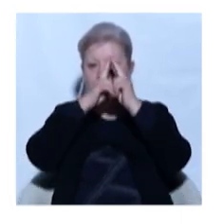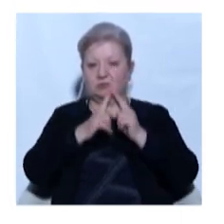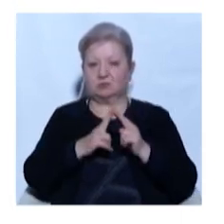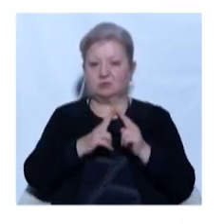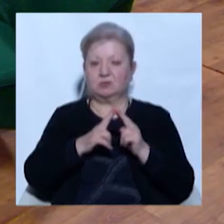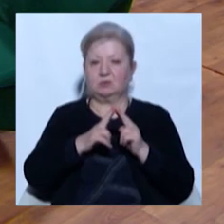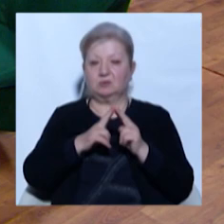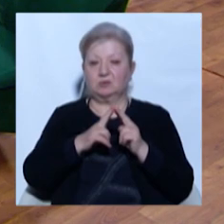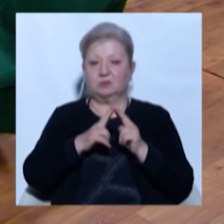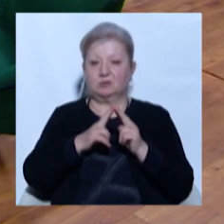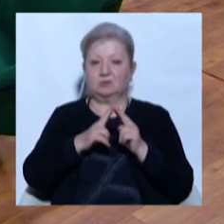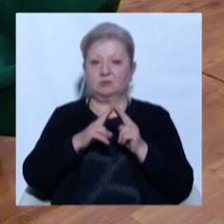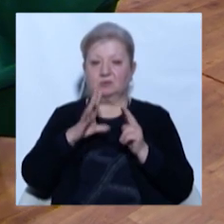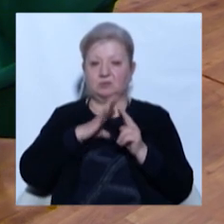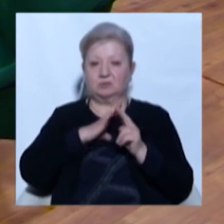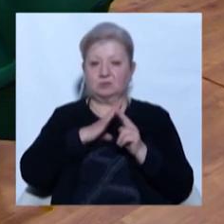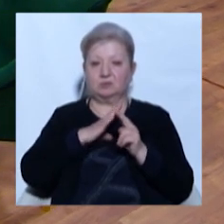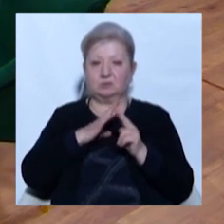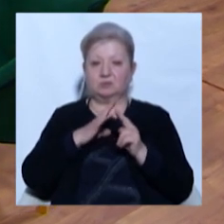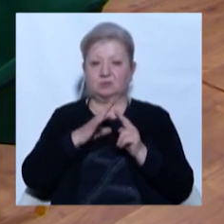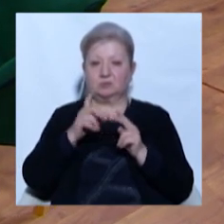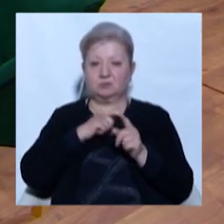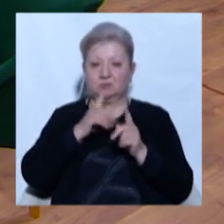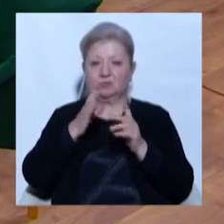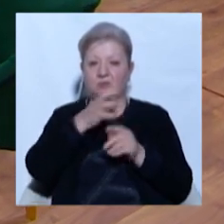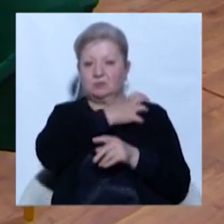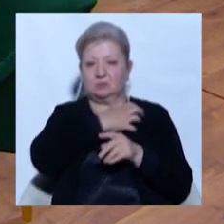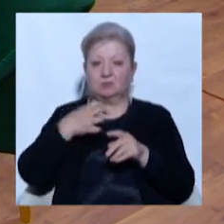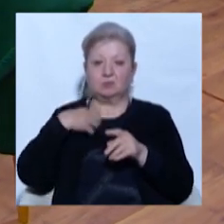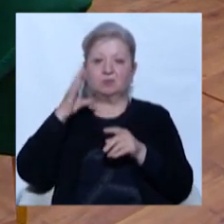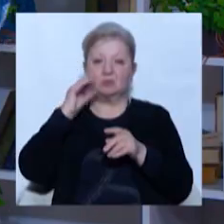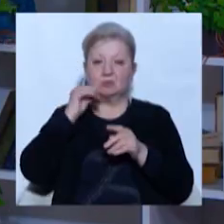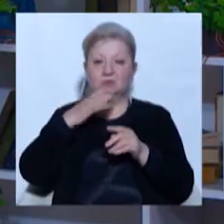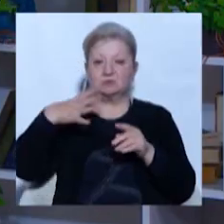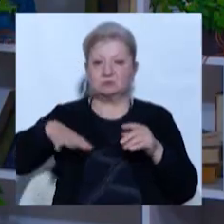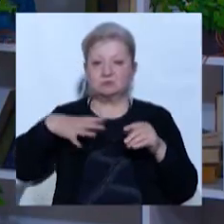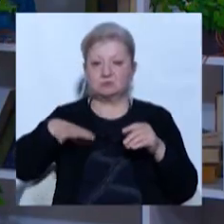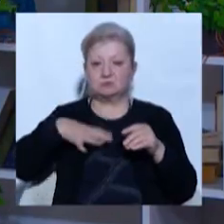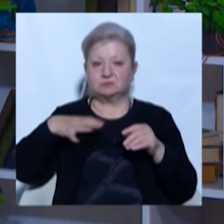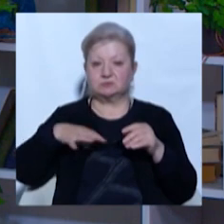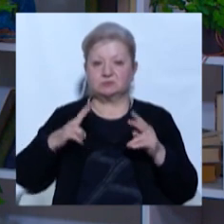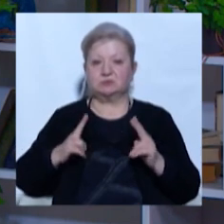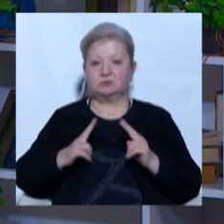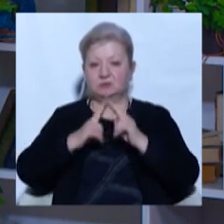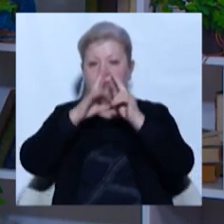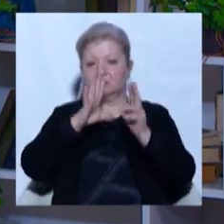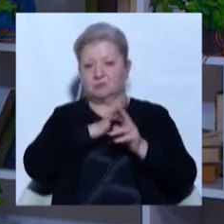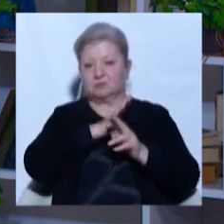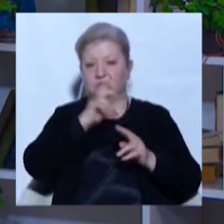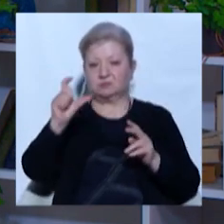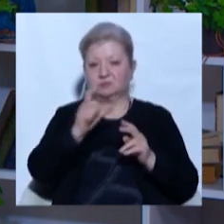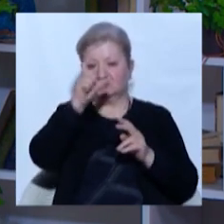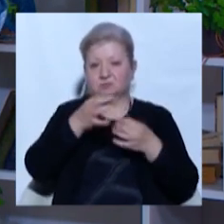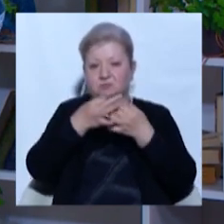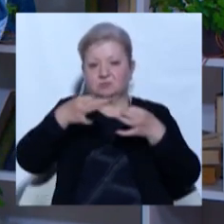ანუ დამოუკიდებლობა. ვახტანგ გორგასალის დროს საქართველოს ეკლესია დამოუკიდებელი გახდა, პირველად